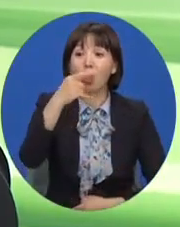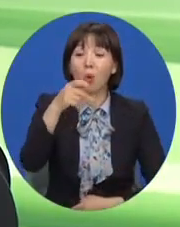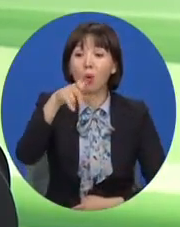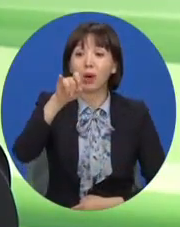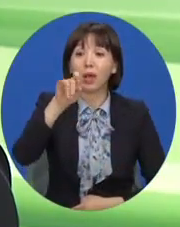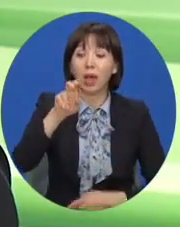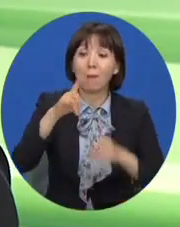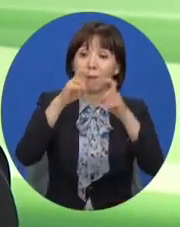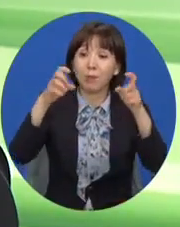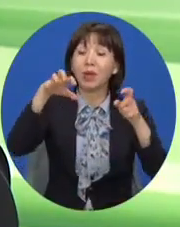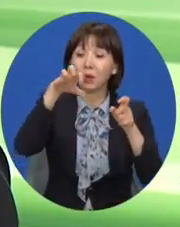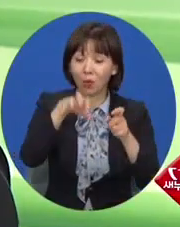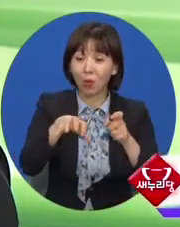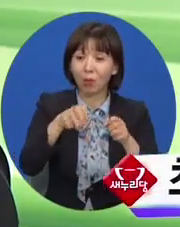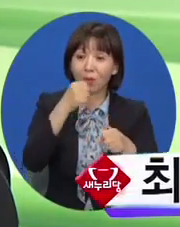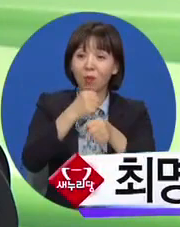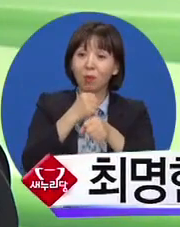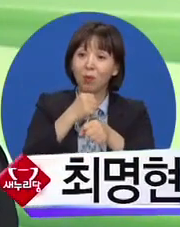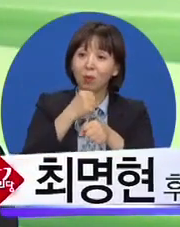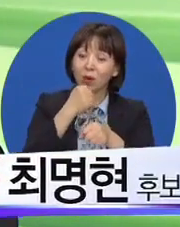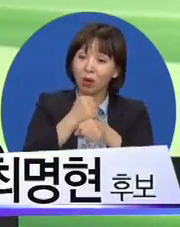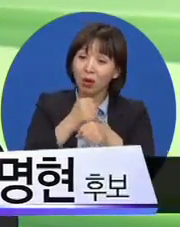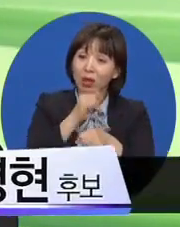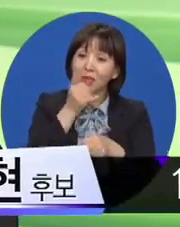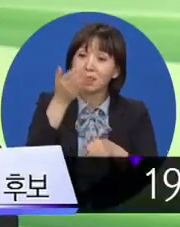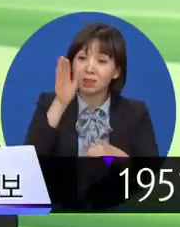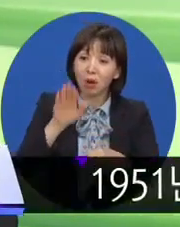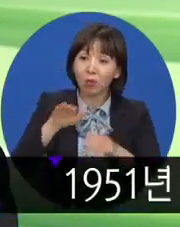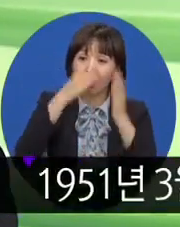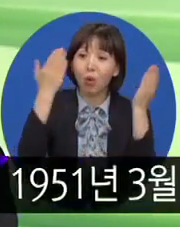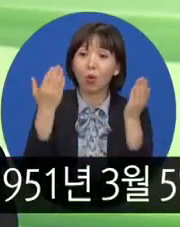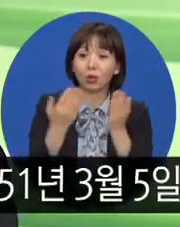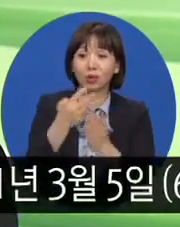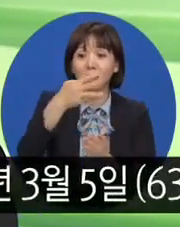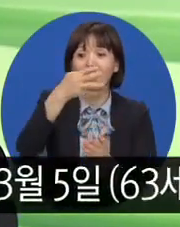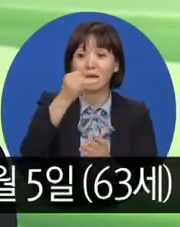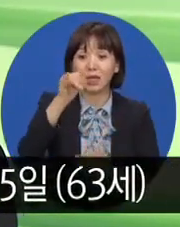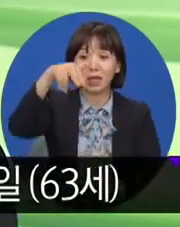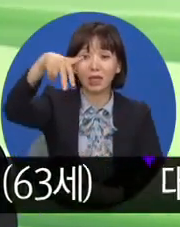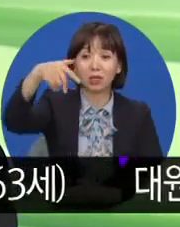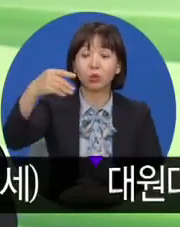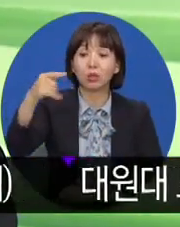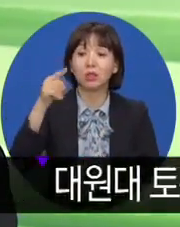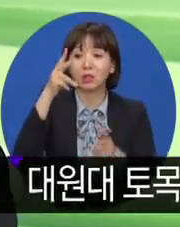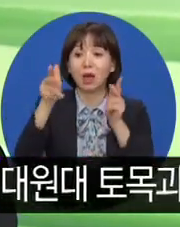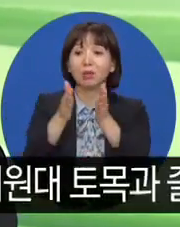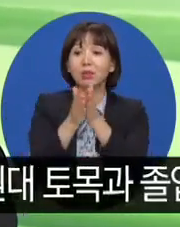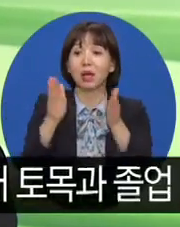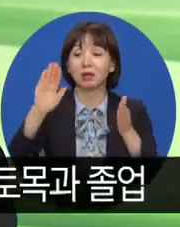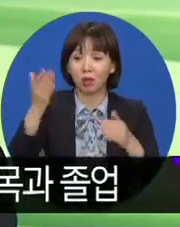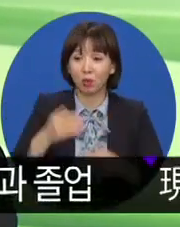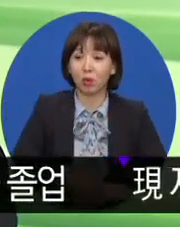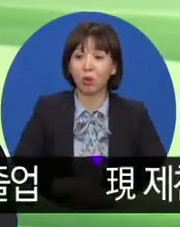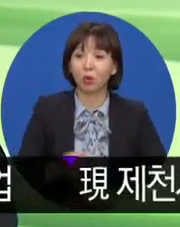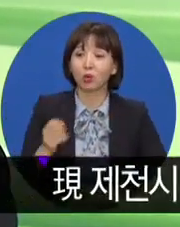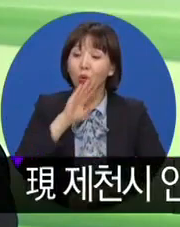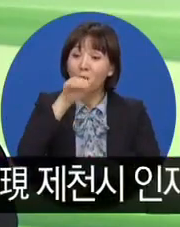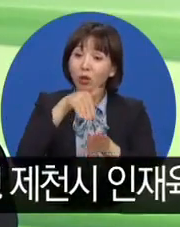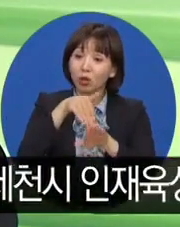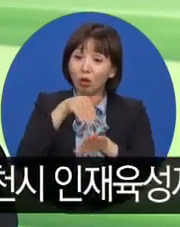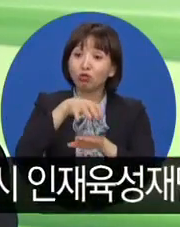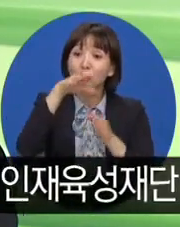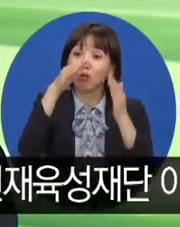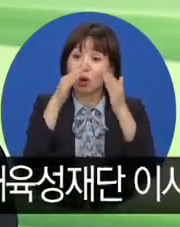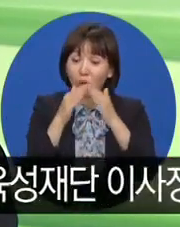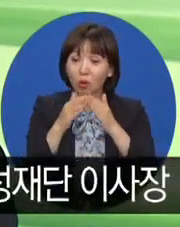또 이제 그 모든 리조트 사업이 시작이 됩니다. 또 우리 그 휴맥스 연수원도 유치해가지고